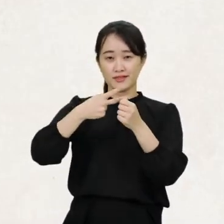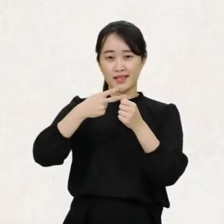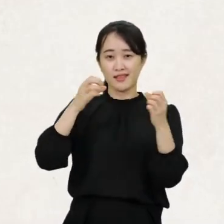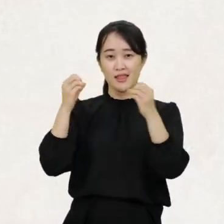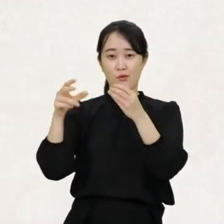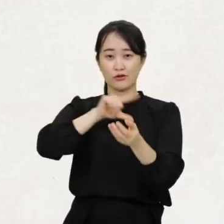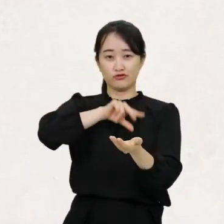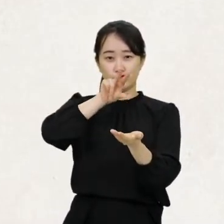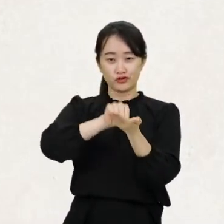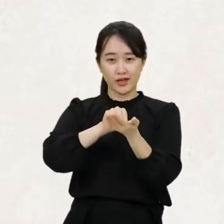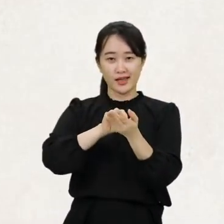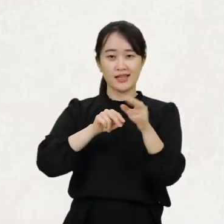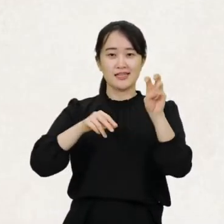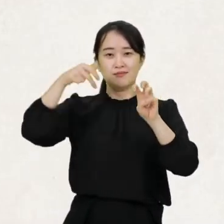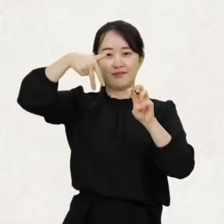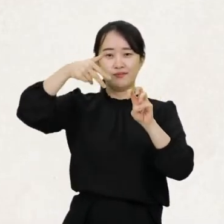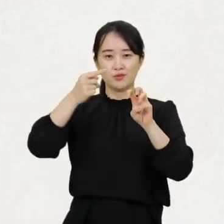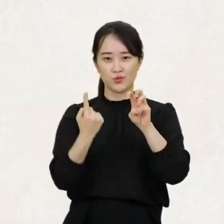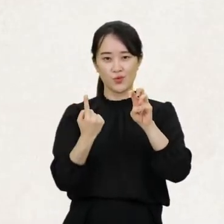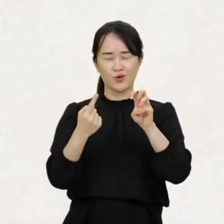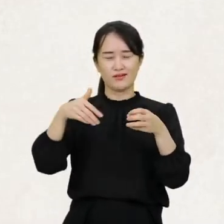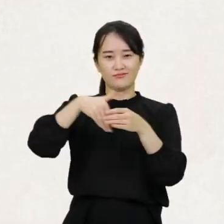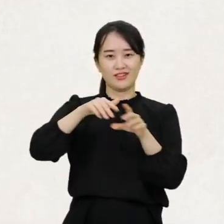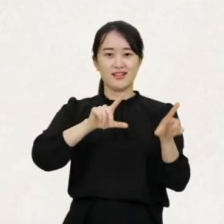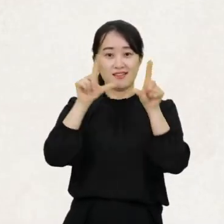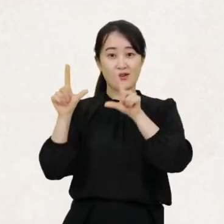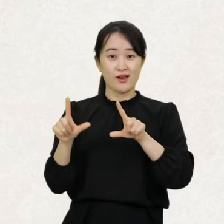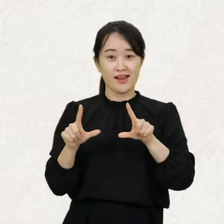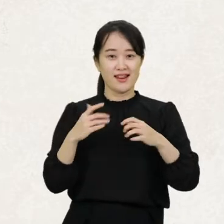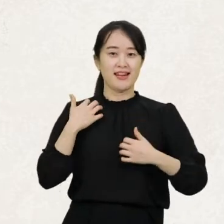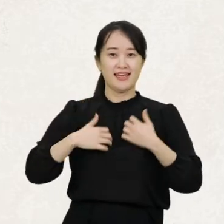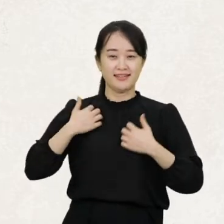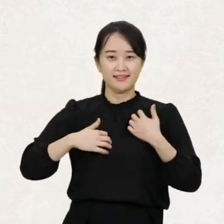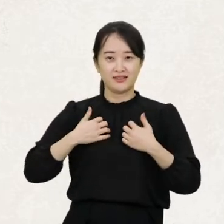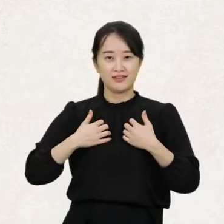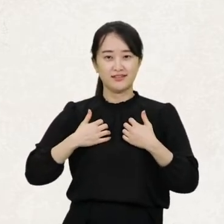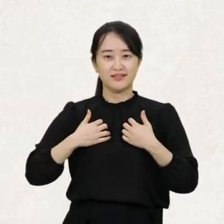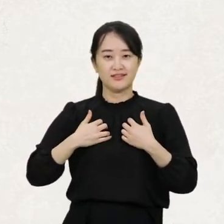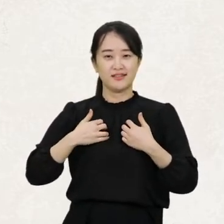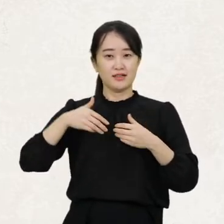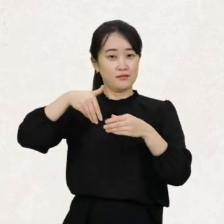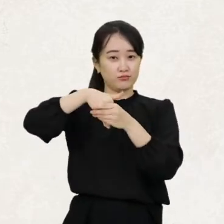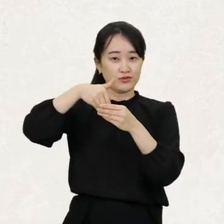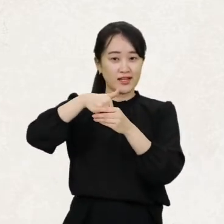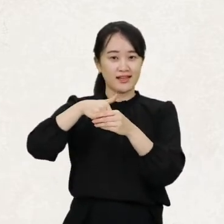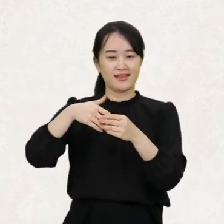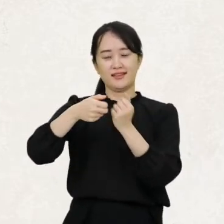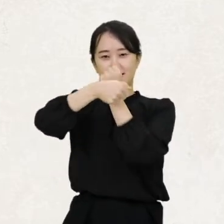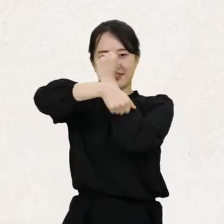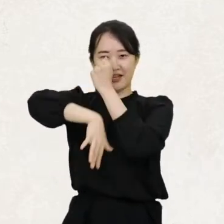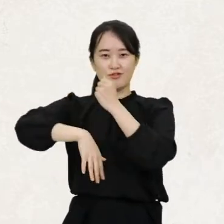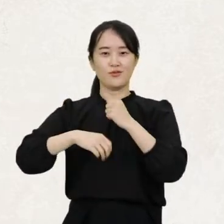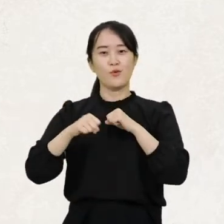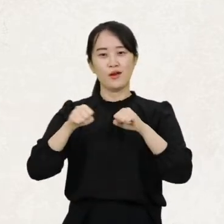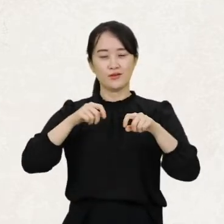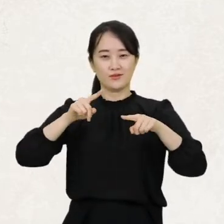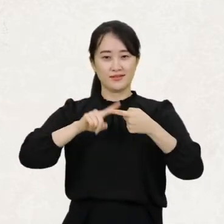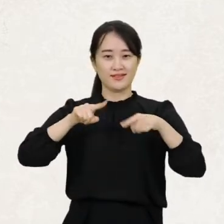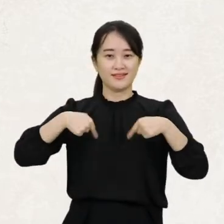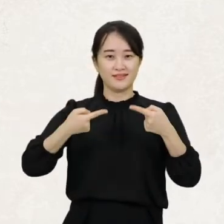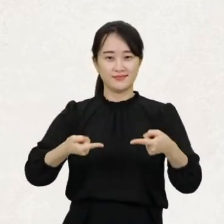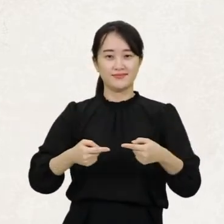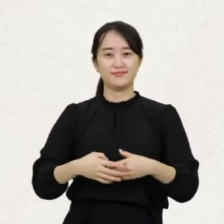토크 주제는 바로 제30조 문화생활, 레크리에이션, 여가생활 및 체육활동에 대한